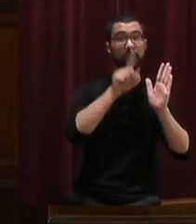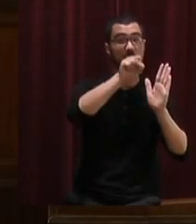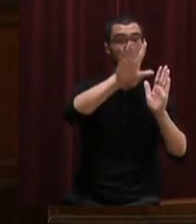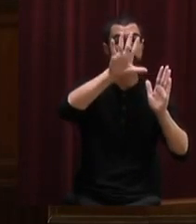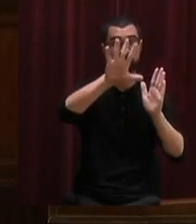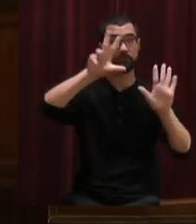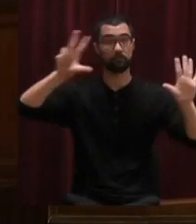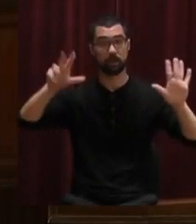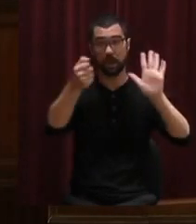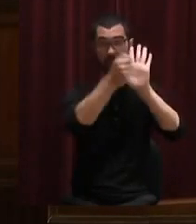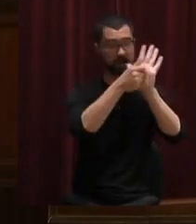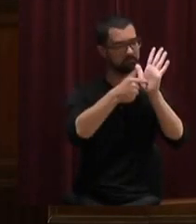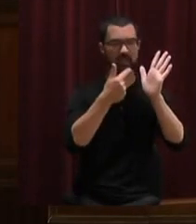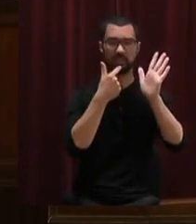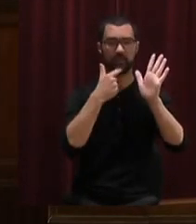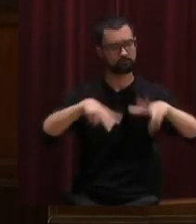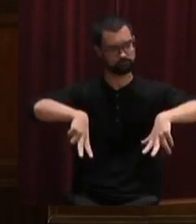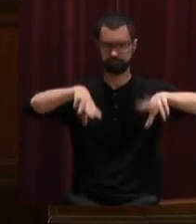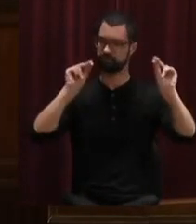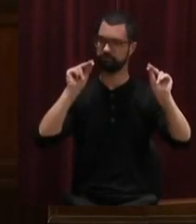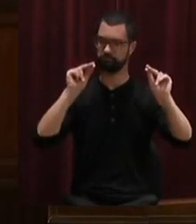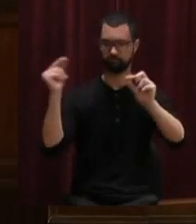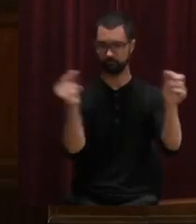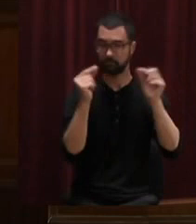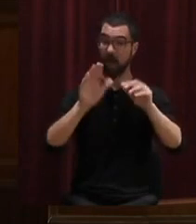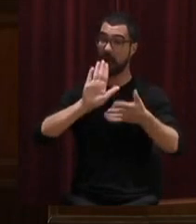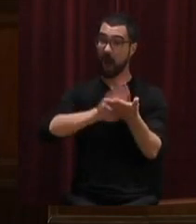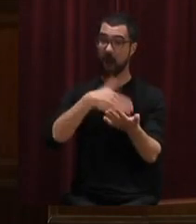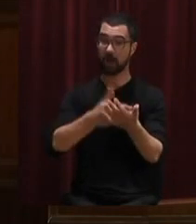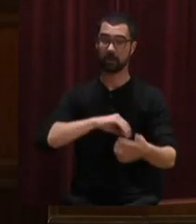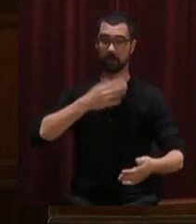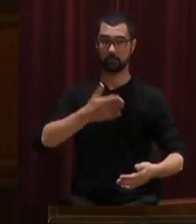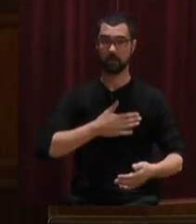158-3, se suspèn la sessió fins demà a